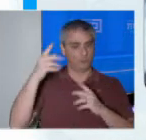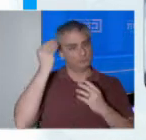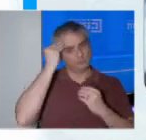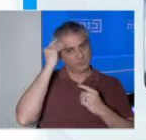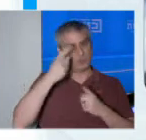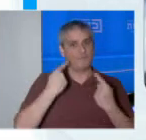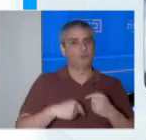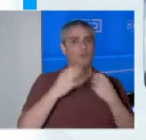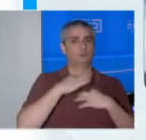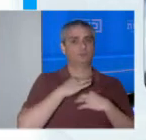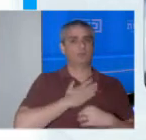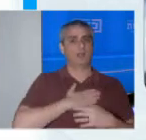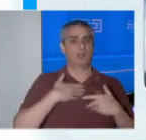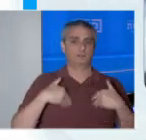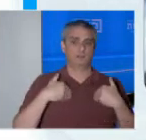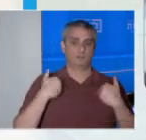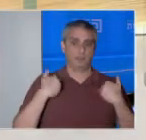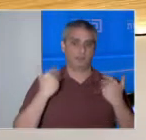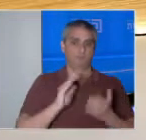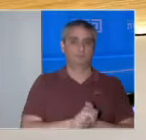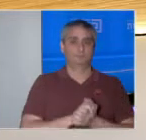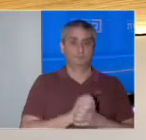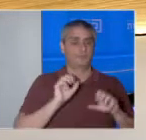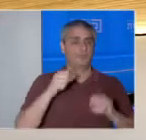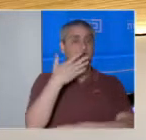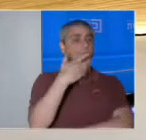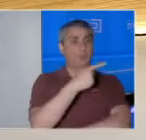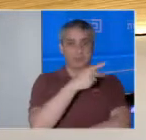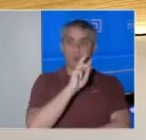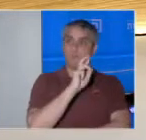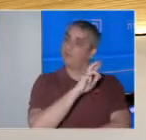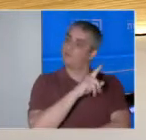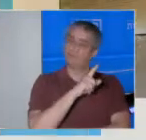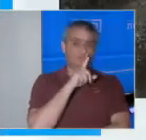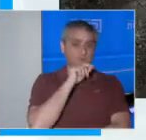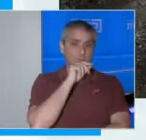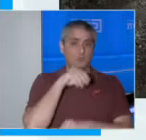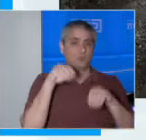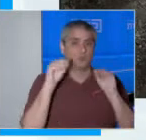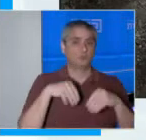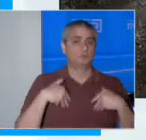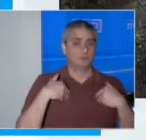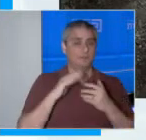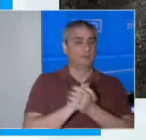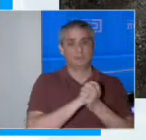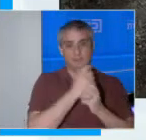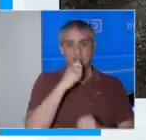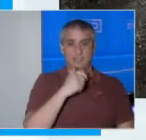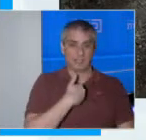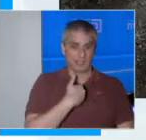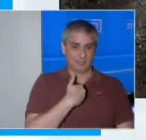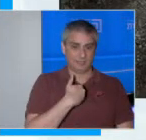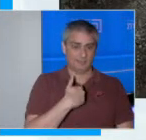לזכרו ולשורשנו. חג שמח. נשיא המדינה ראובן ריבלין צייץ ט"ו בשבט שמח יקיריי